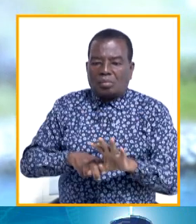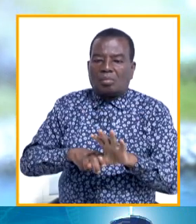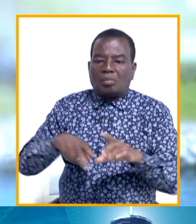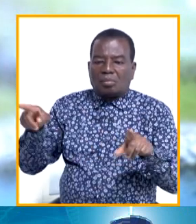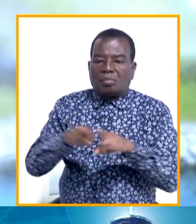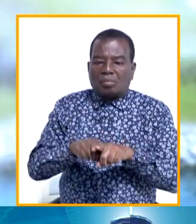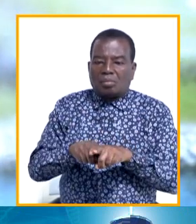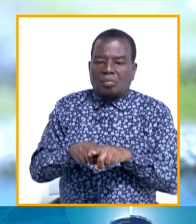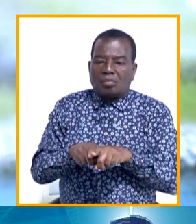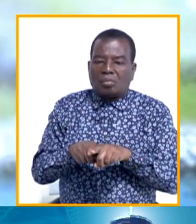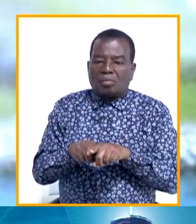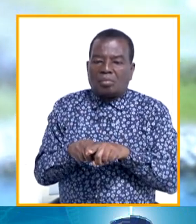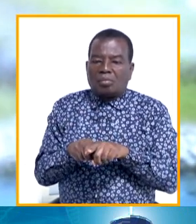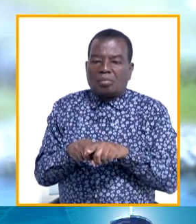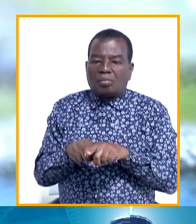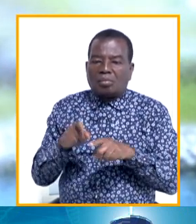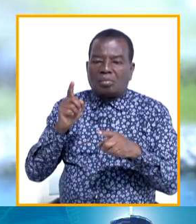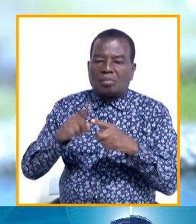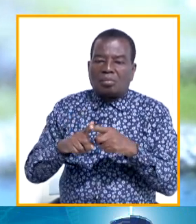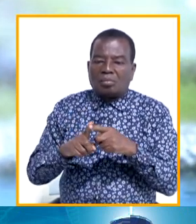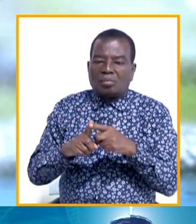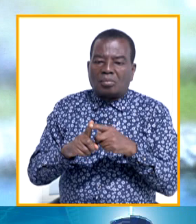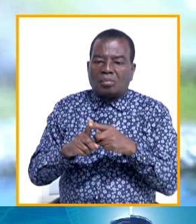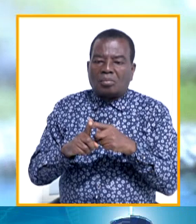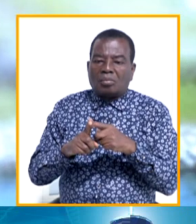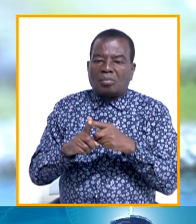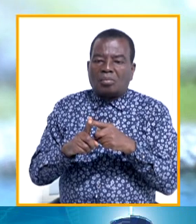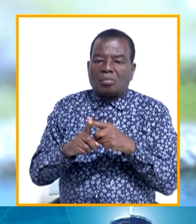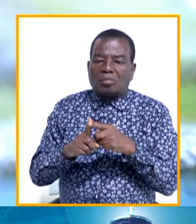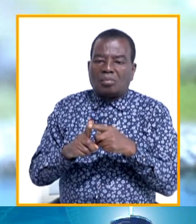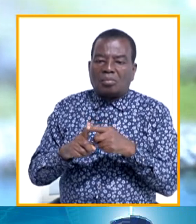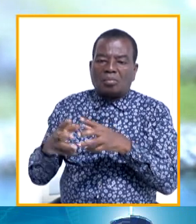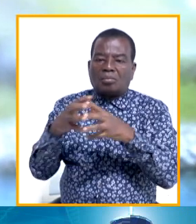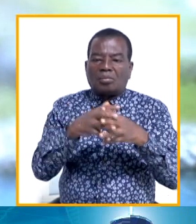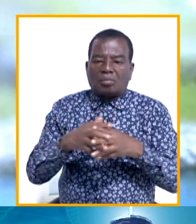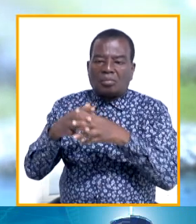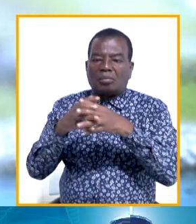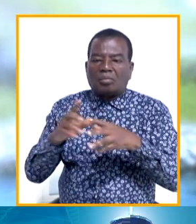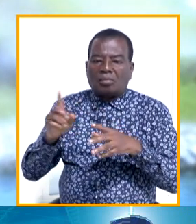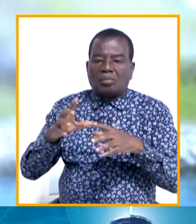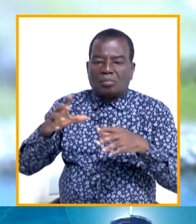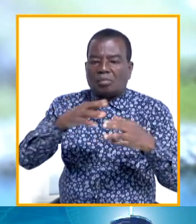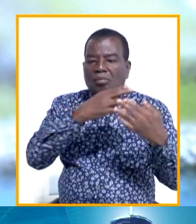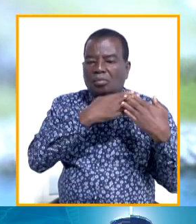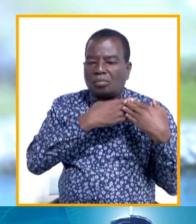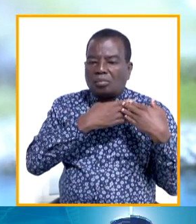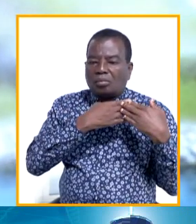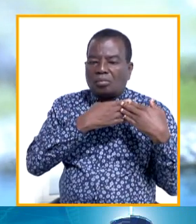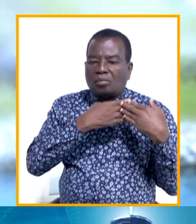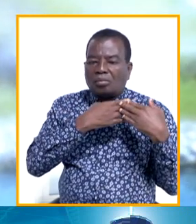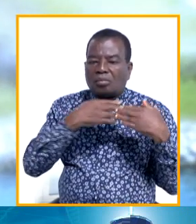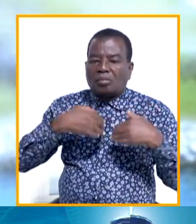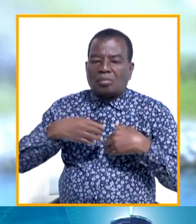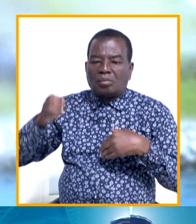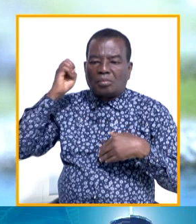tombées des drones donc sont tombés à 800 m de la frontière avec la Roumanie et aux États-Unis où le chef des prod Boys a